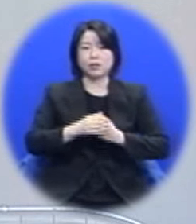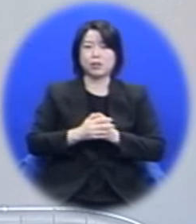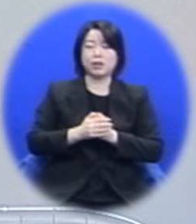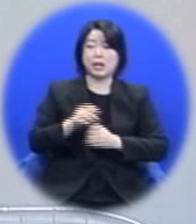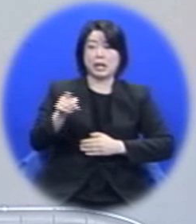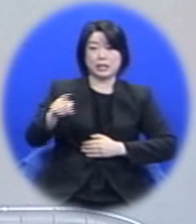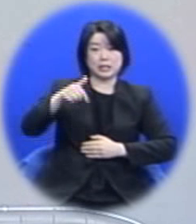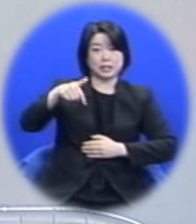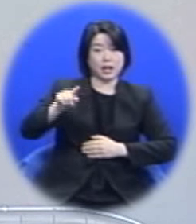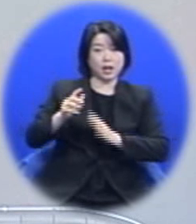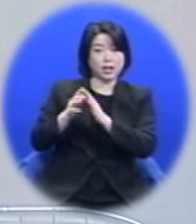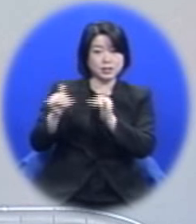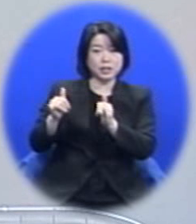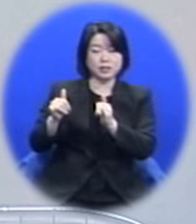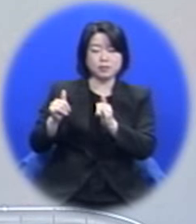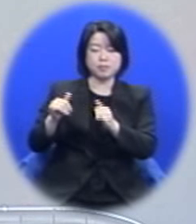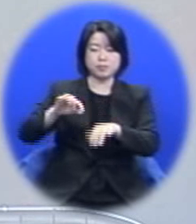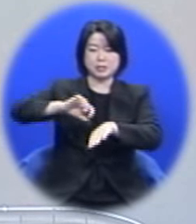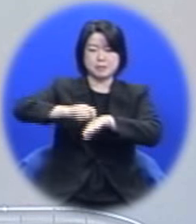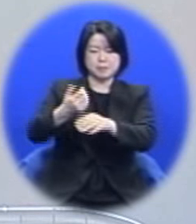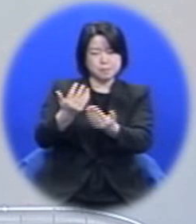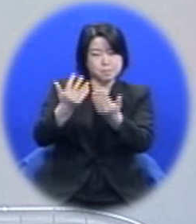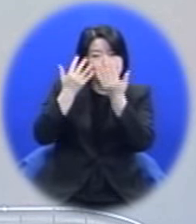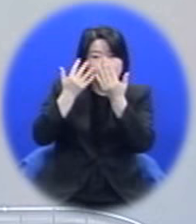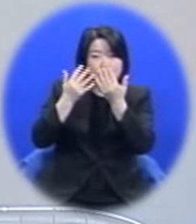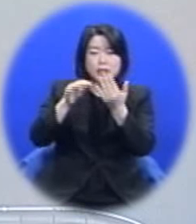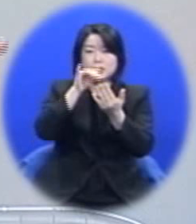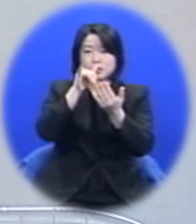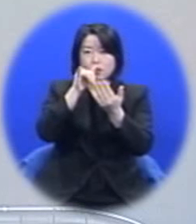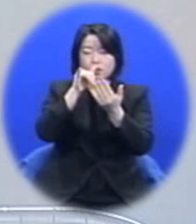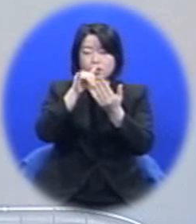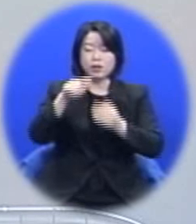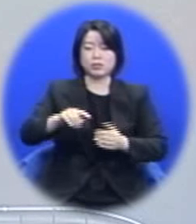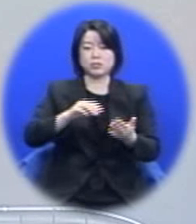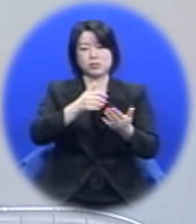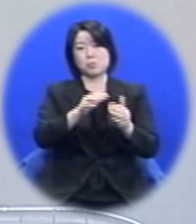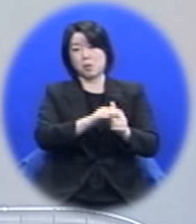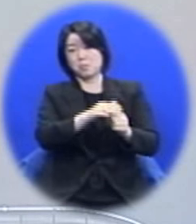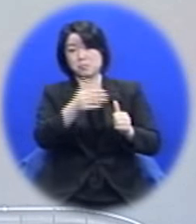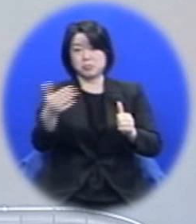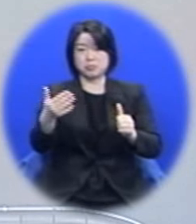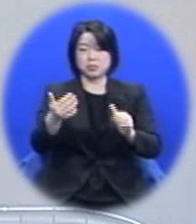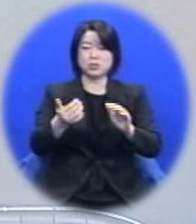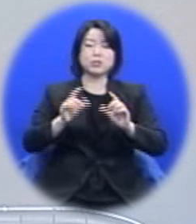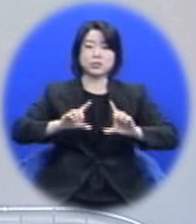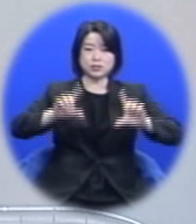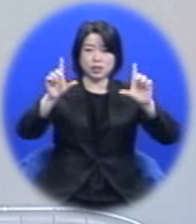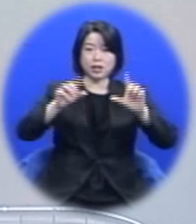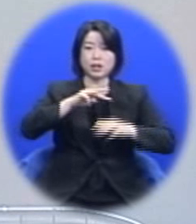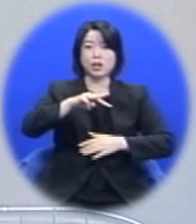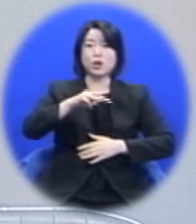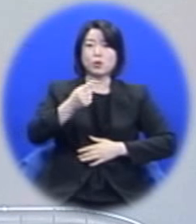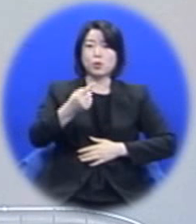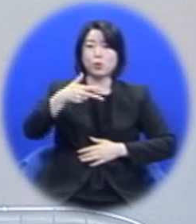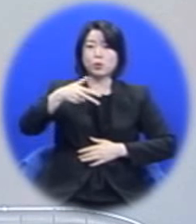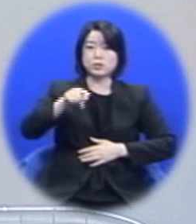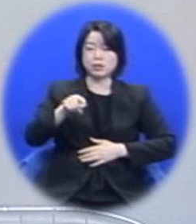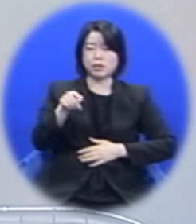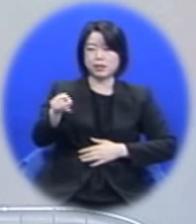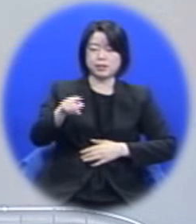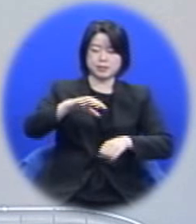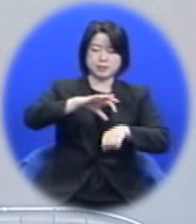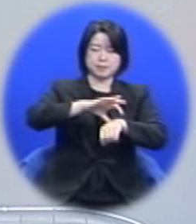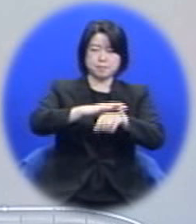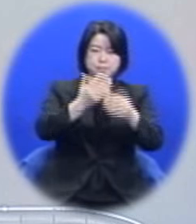그 가해자는 형을 살았습니다. 형무소에서 출소하는 날이 로저 씨가 형무소